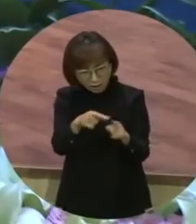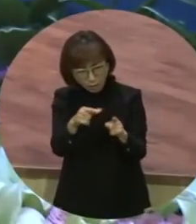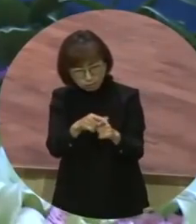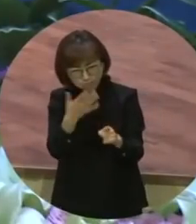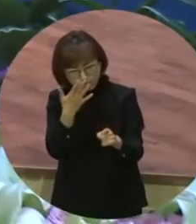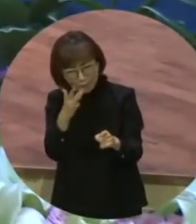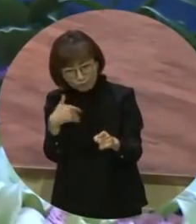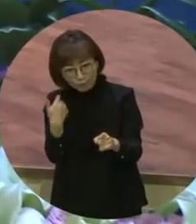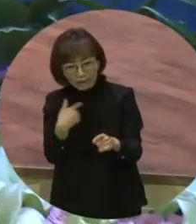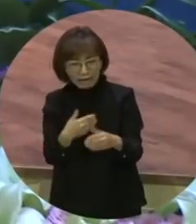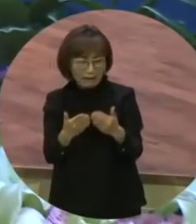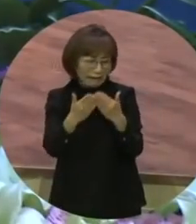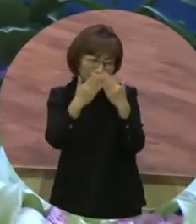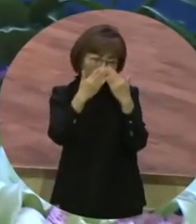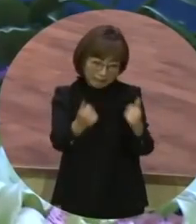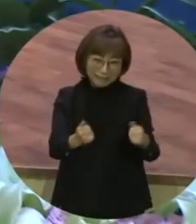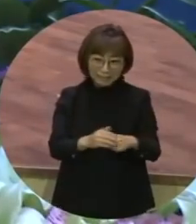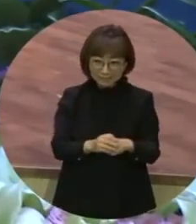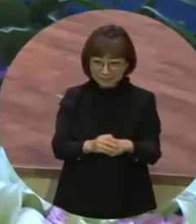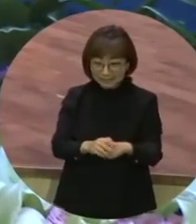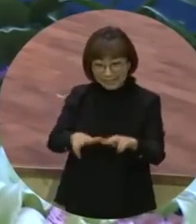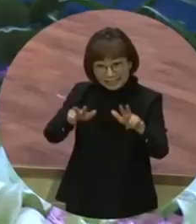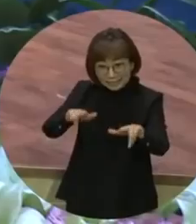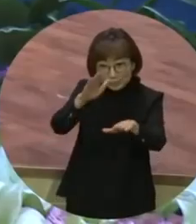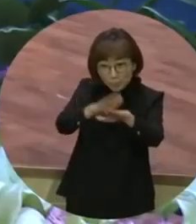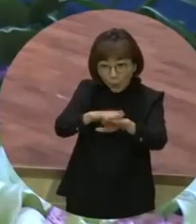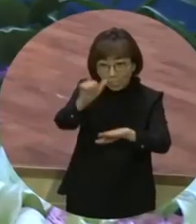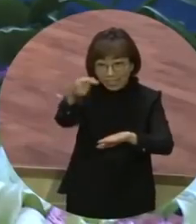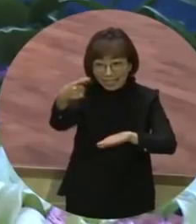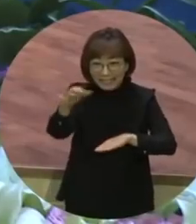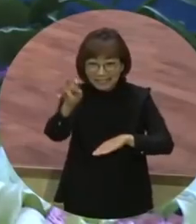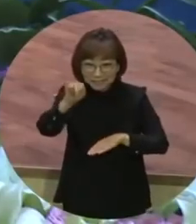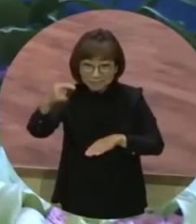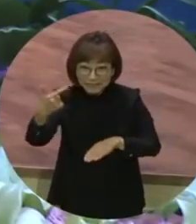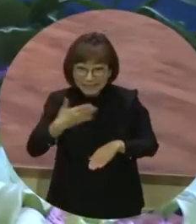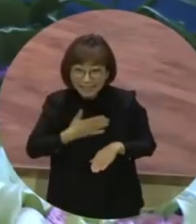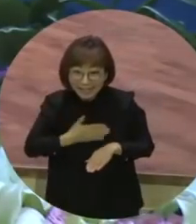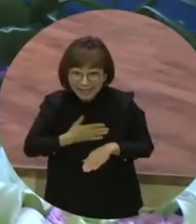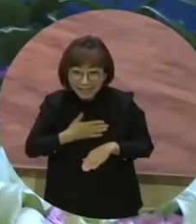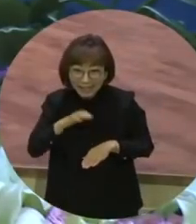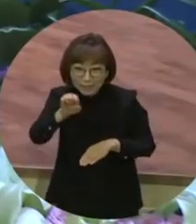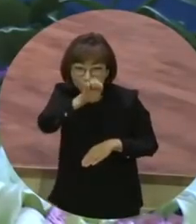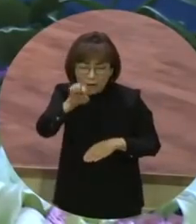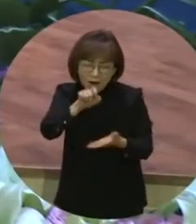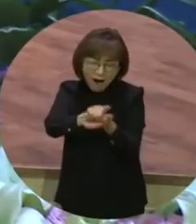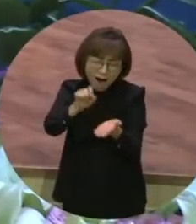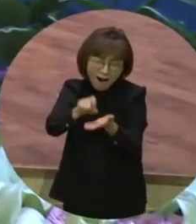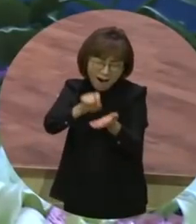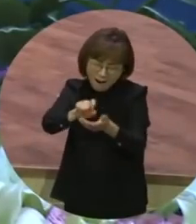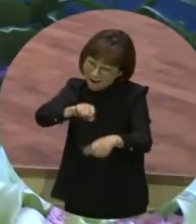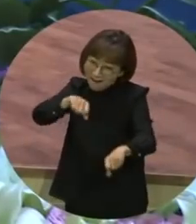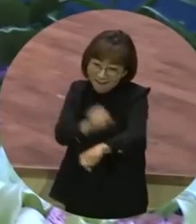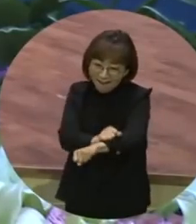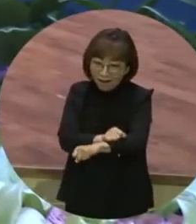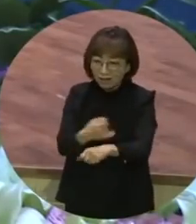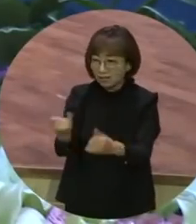거예요. 지금 손흥민이 얼마나 유럽에서 지금 엄청난 스타로 뜨는 여자들은 뭔지 잘 몰라.